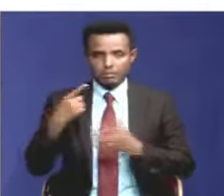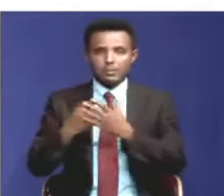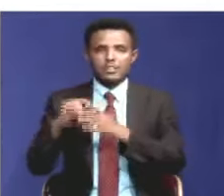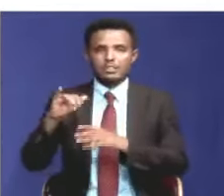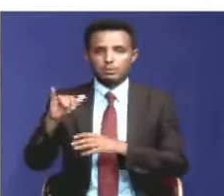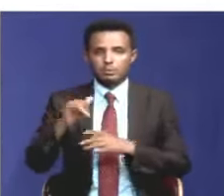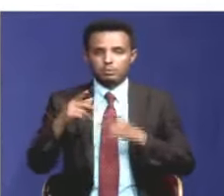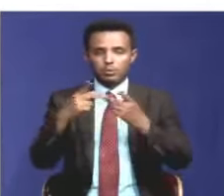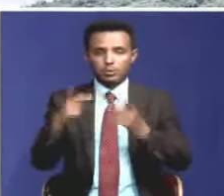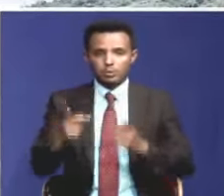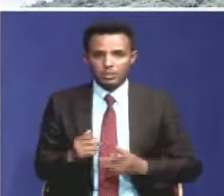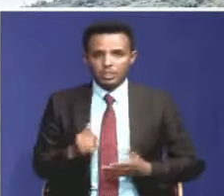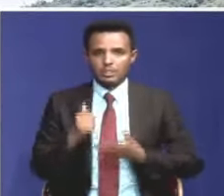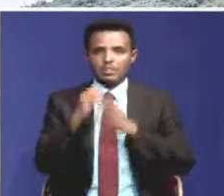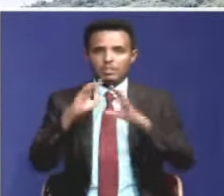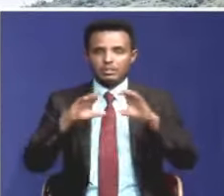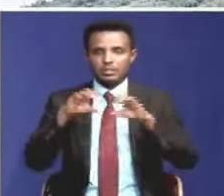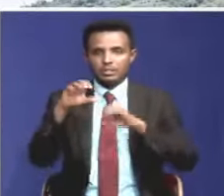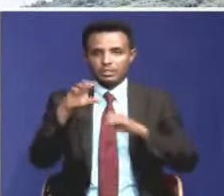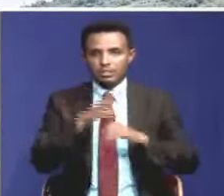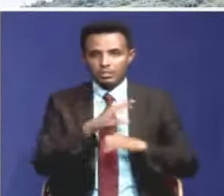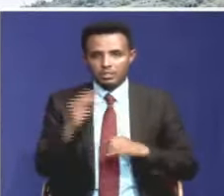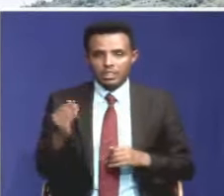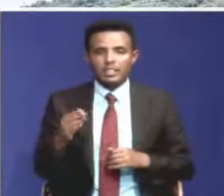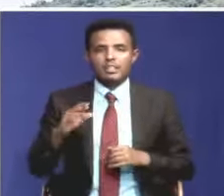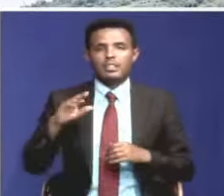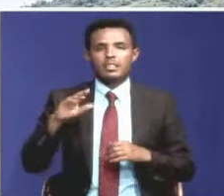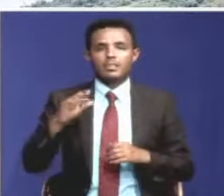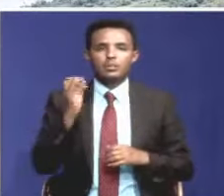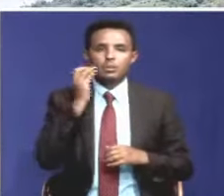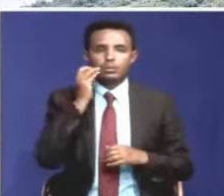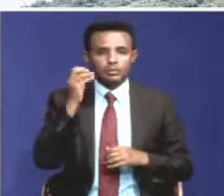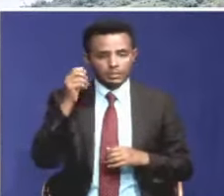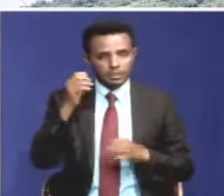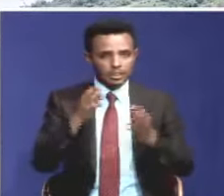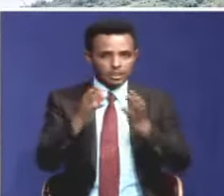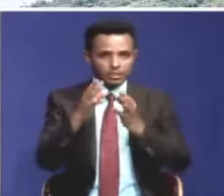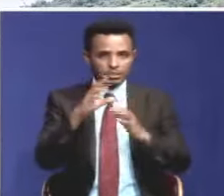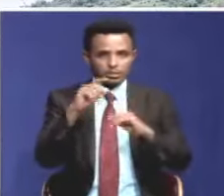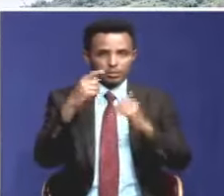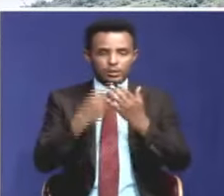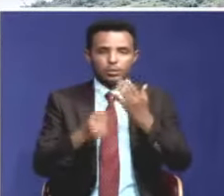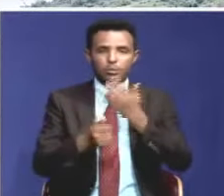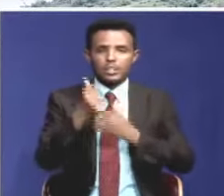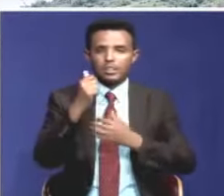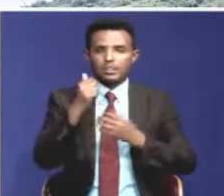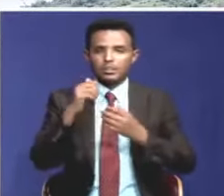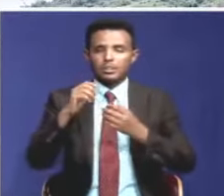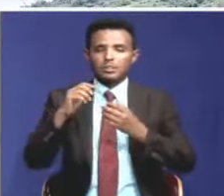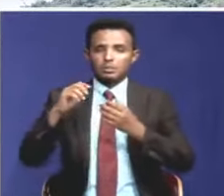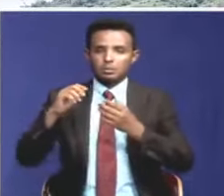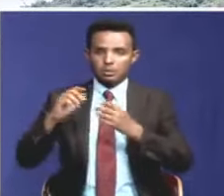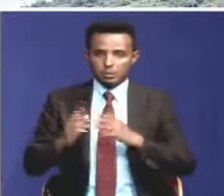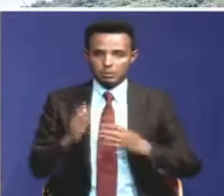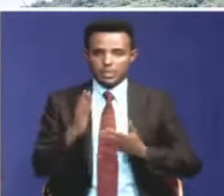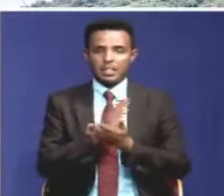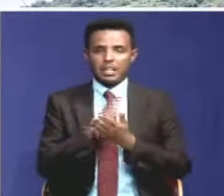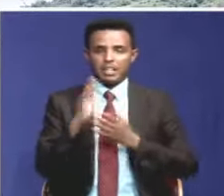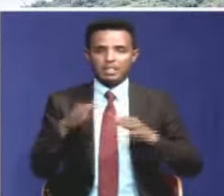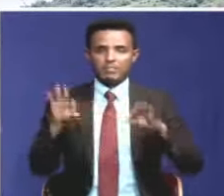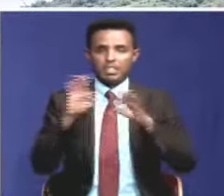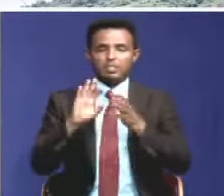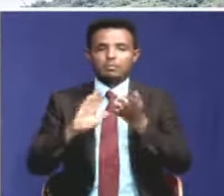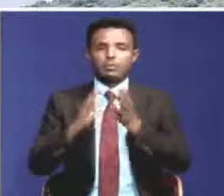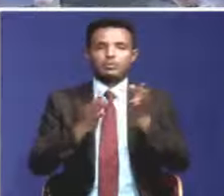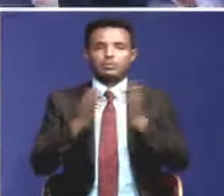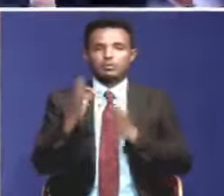የውጭ ጉዳይ ሚኒስትር ዴኤታ ጽዮን ተክሉ ተናግረዋል። ድጋፉ ምንም እንኳን ትልቅ ባይሆንም የወገኖቻችን ጉዳት መጋራት አስፈላጊ መሆኑን ለመንገር ነው ብለዋል